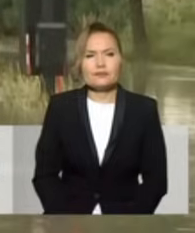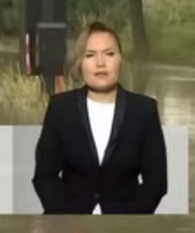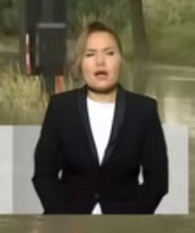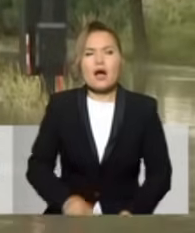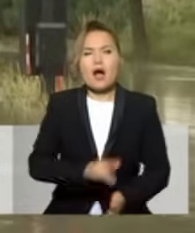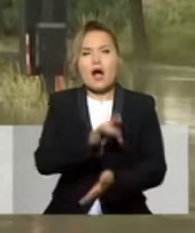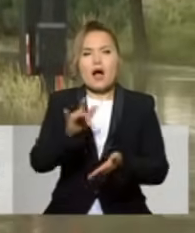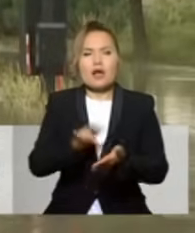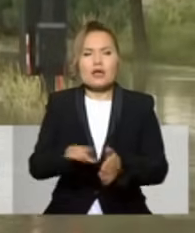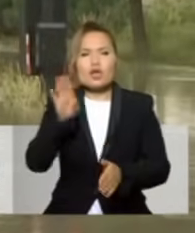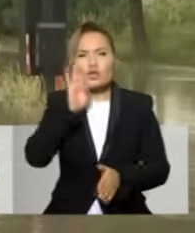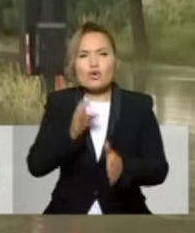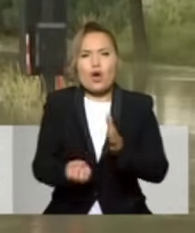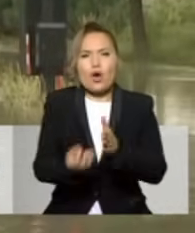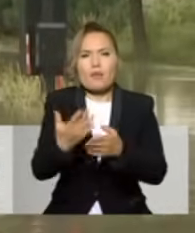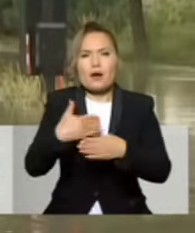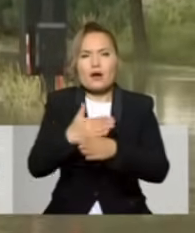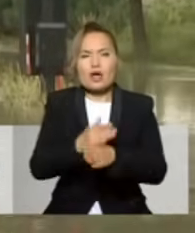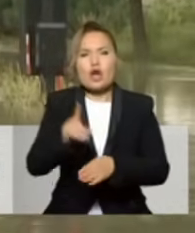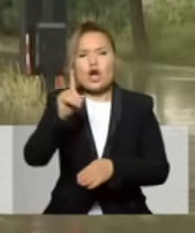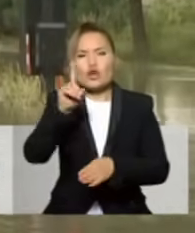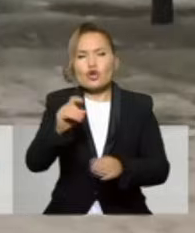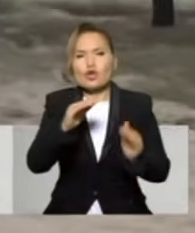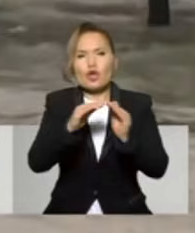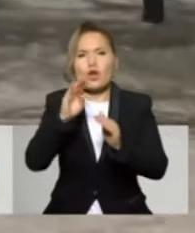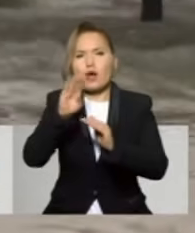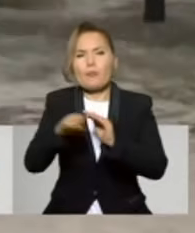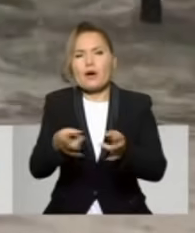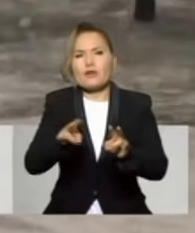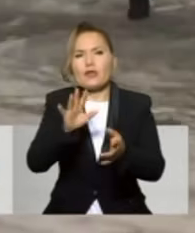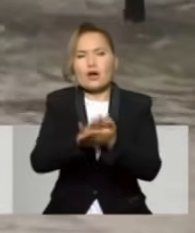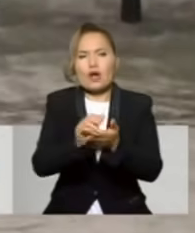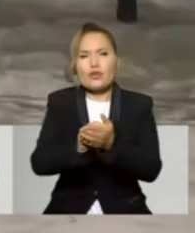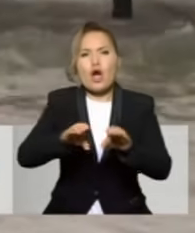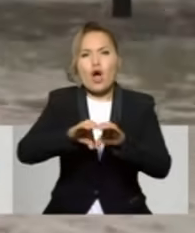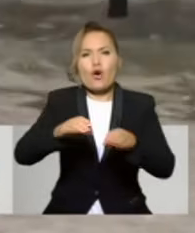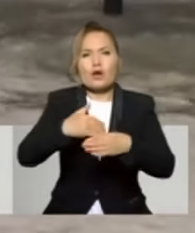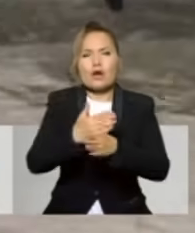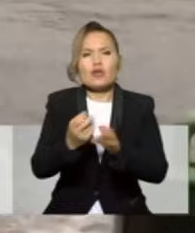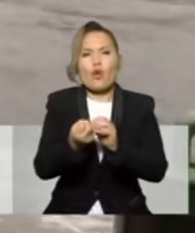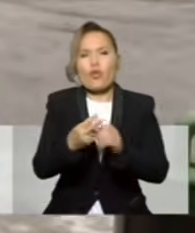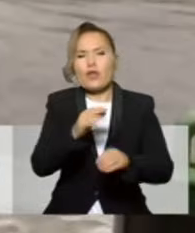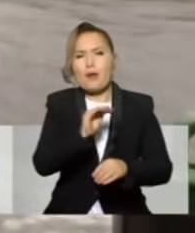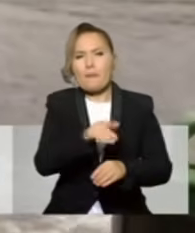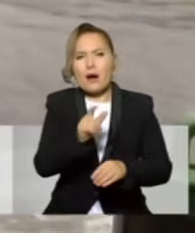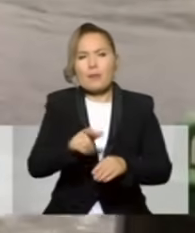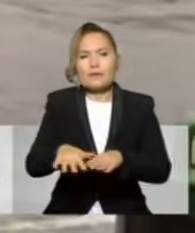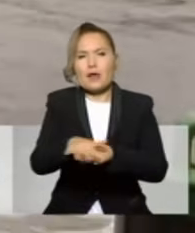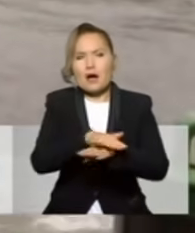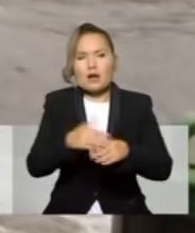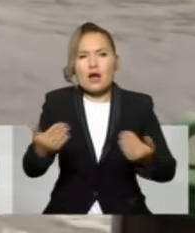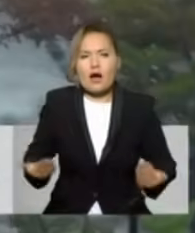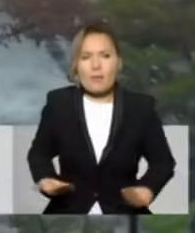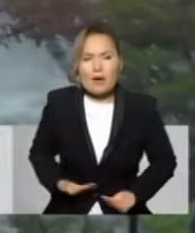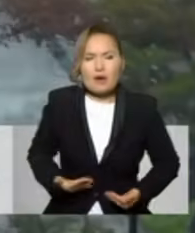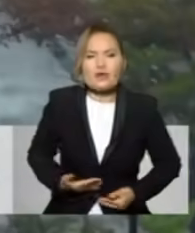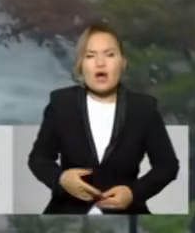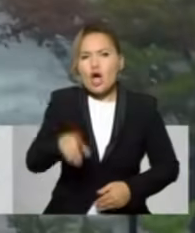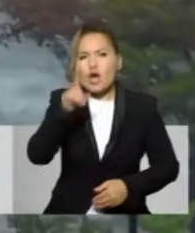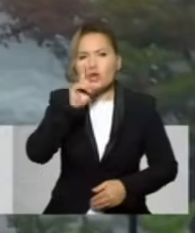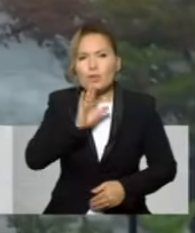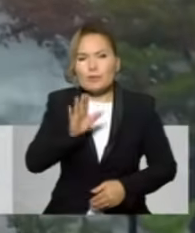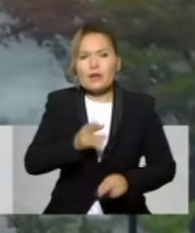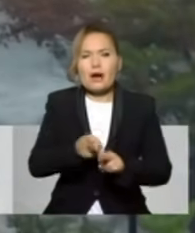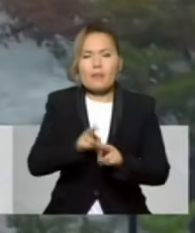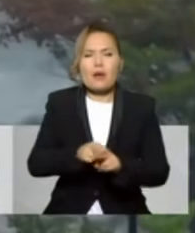Қалада су құбыры жарылған, 100 шақты баспананы су басқан, құбырдың жарылуы 12 мыңдай адам тұратын ауданға қолайсыздық әкелді.